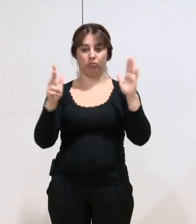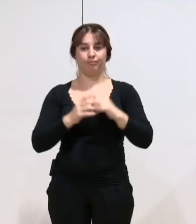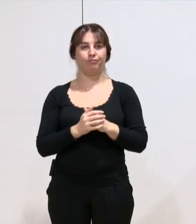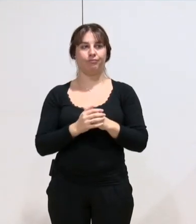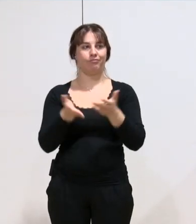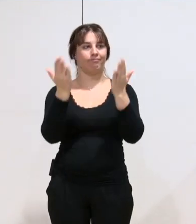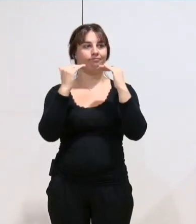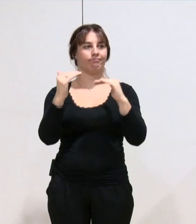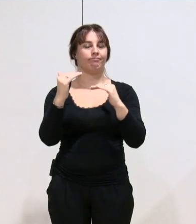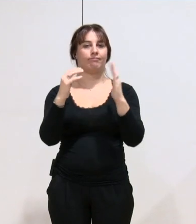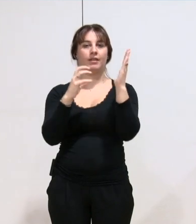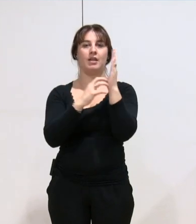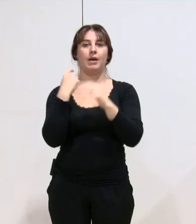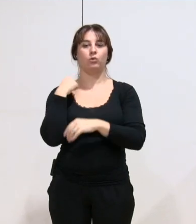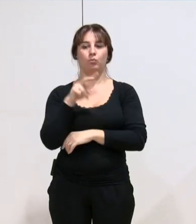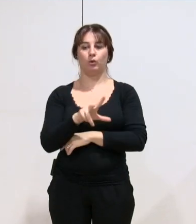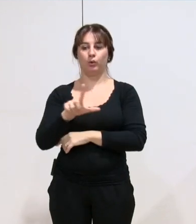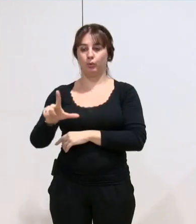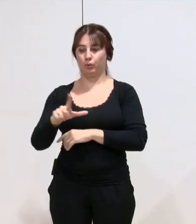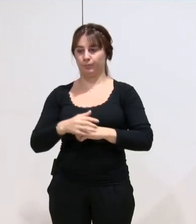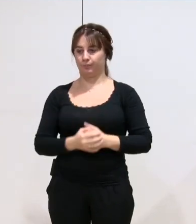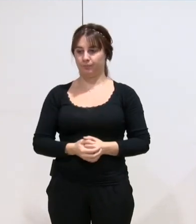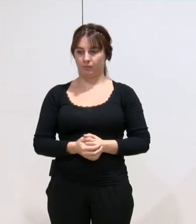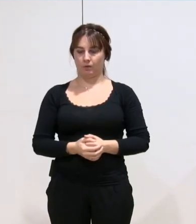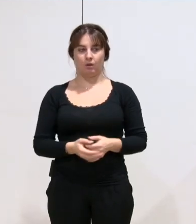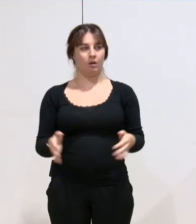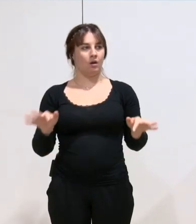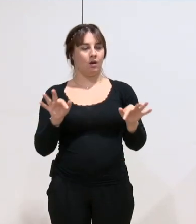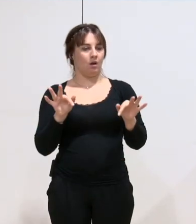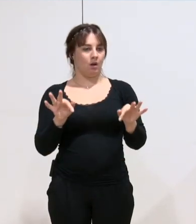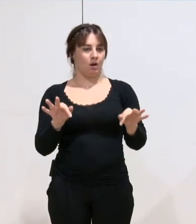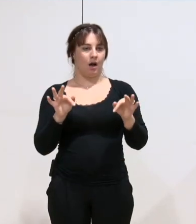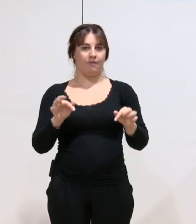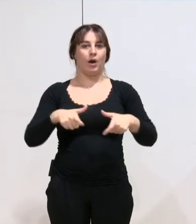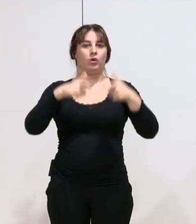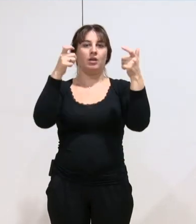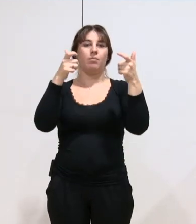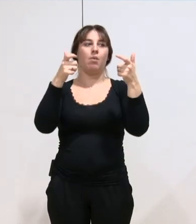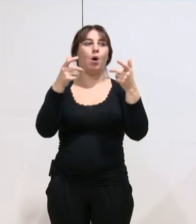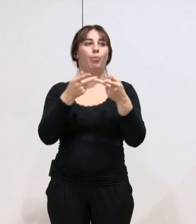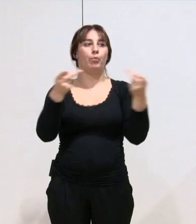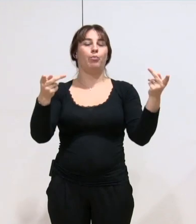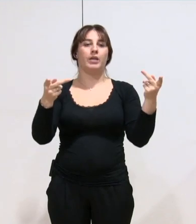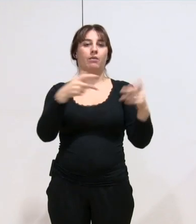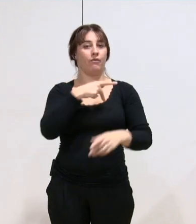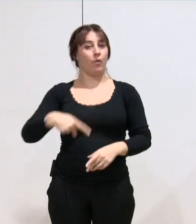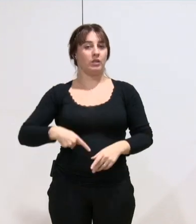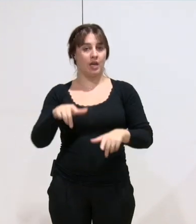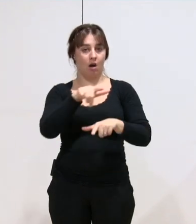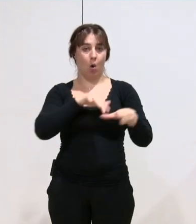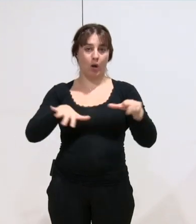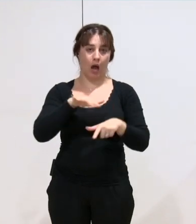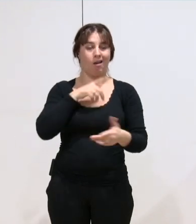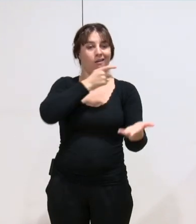La délibération numéro 32. Il s'agit de l'établissement public foncier local. Et donc diverses